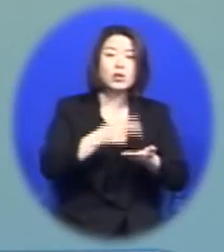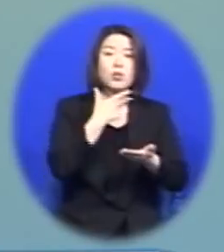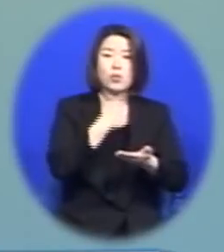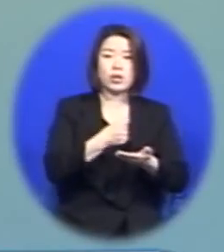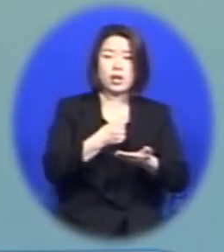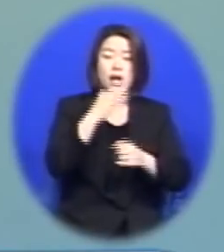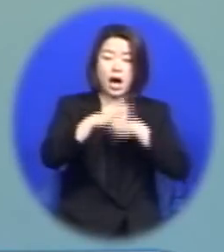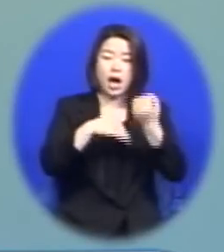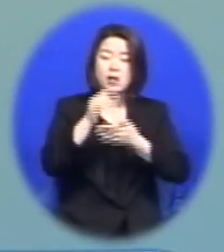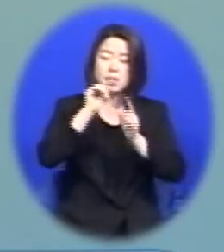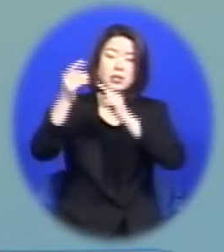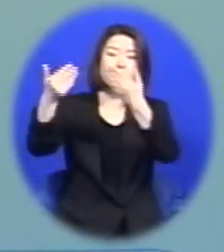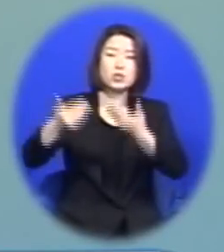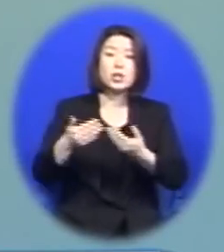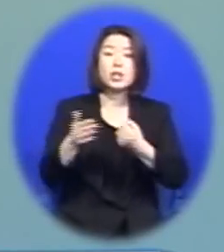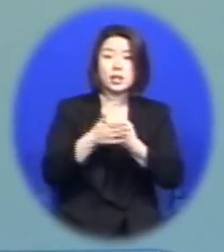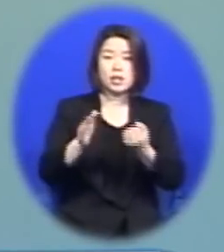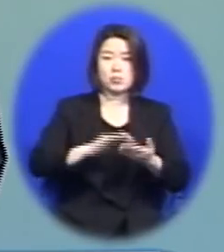까